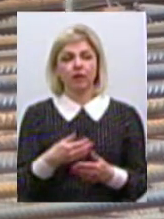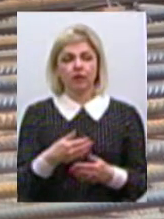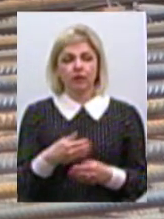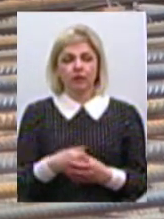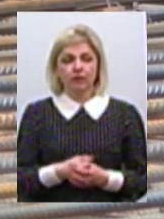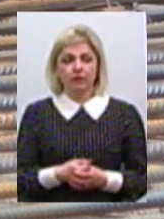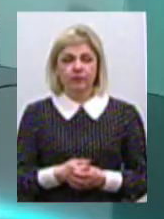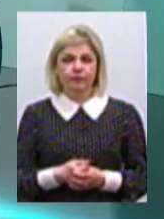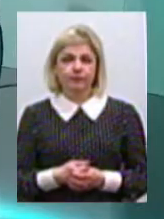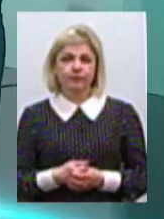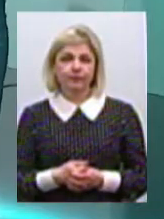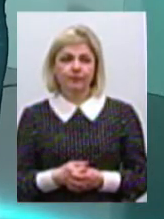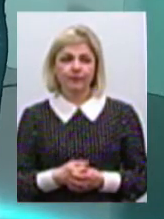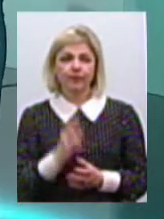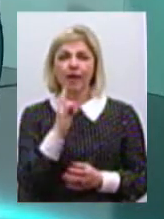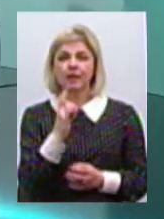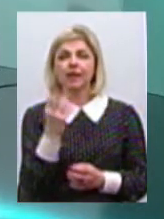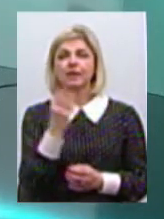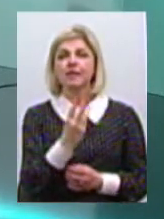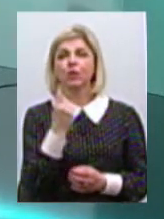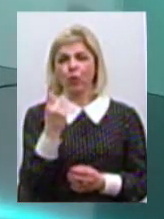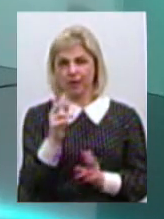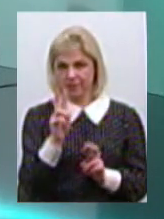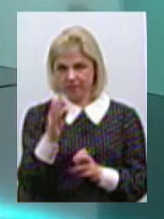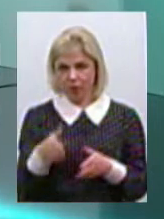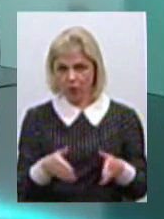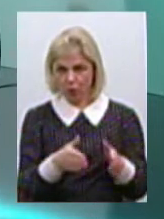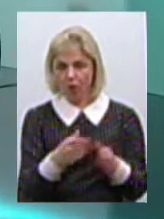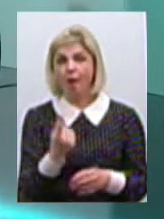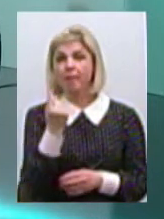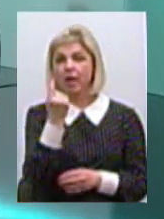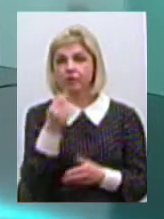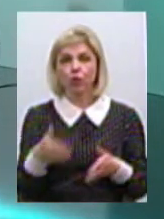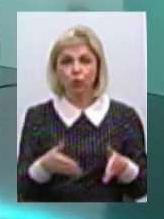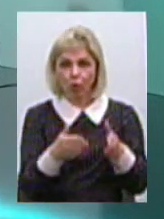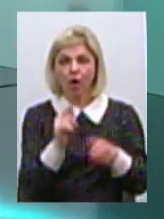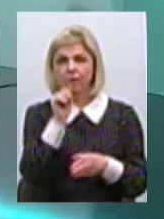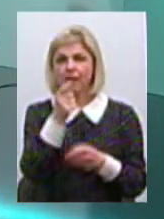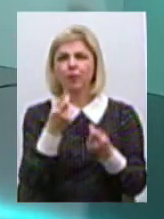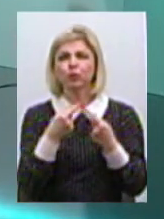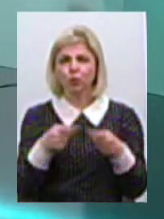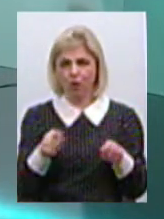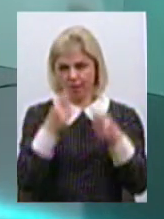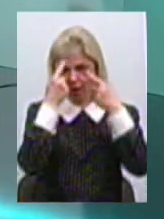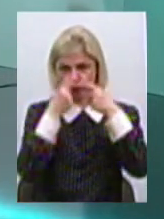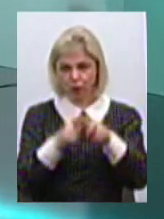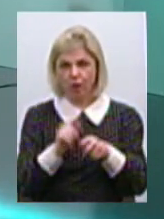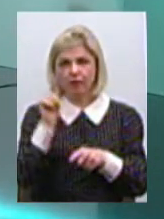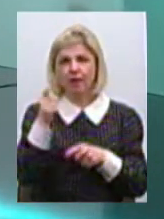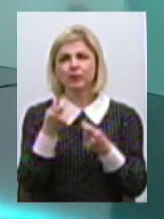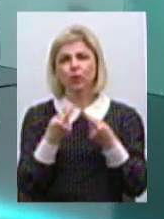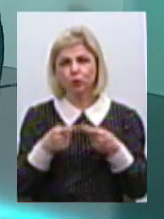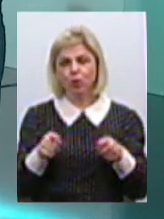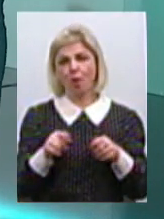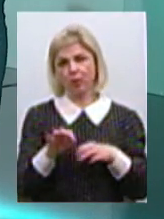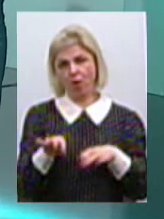якщо не помиляюсь, Н-31. Це перша дорога, але там трошки інша технологія, там трошки інший проєкт.